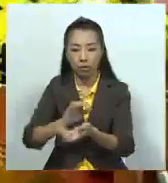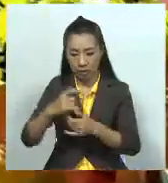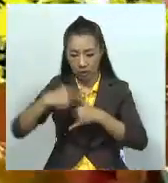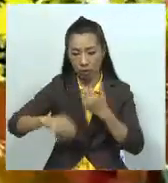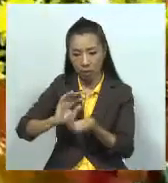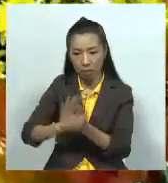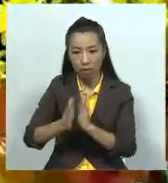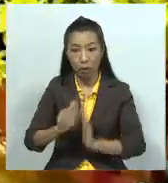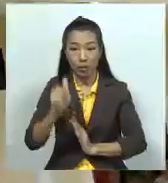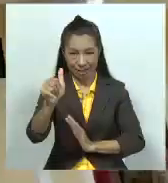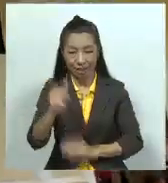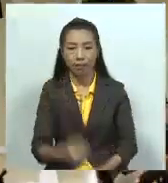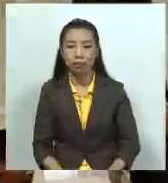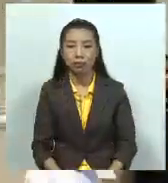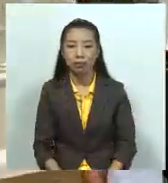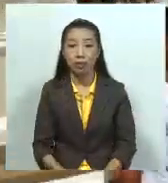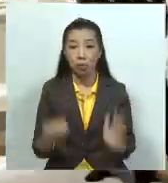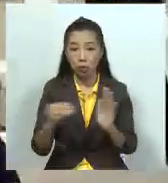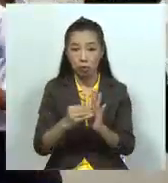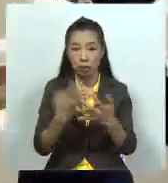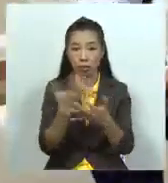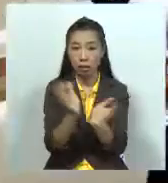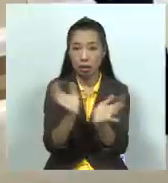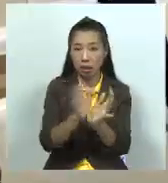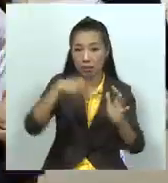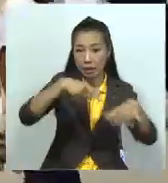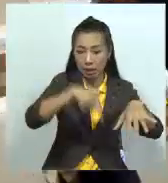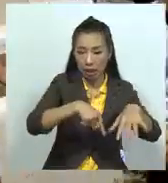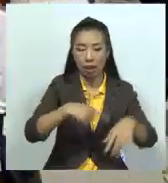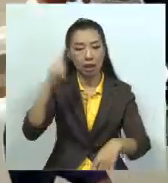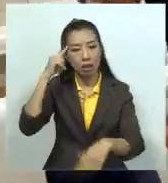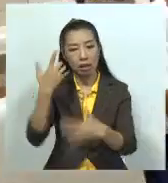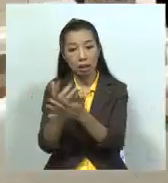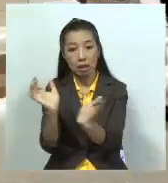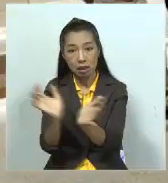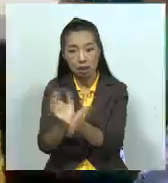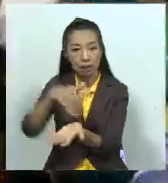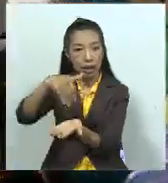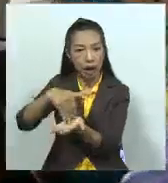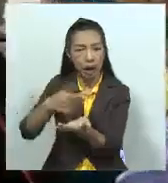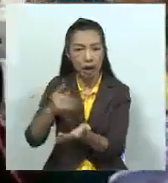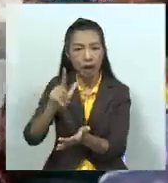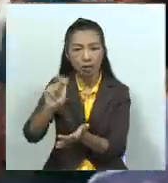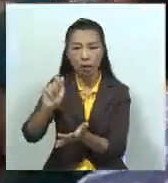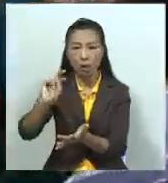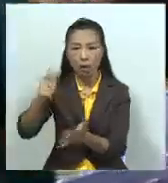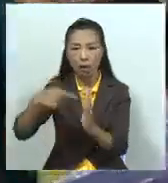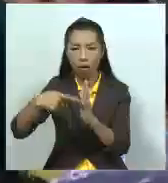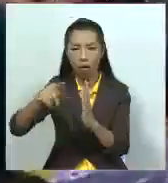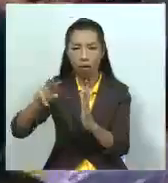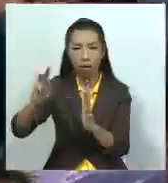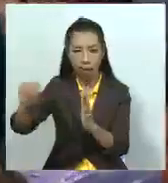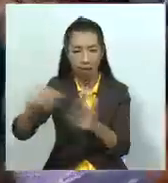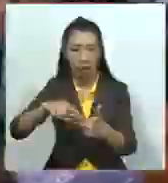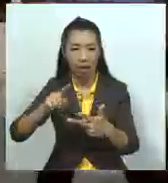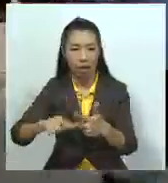านอภัยโทษจากเรือนจำพิเศษกรุงเทพเรือนจำกลางคลองเปรมทัณฑสถานหญิงกลางทัณฑส